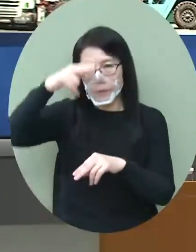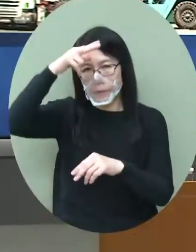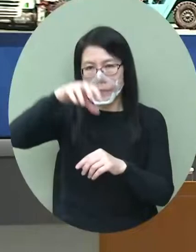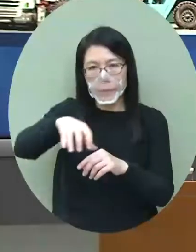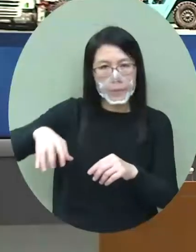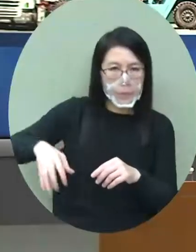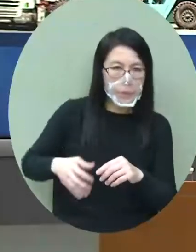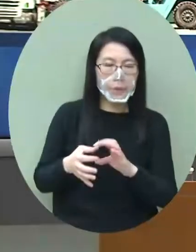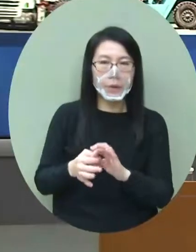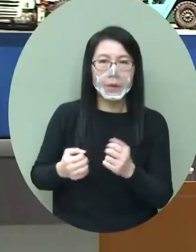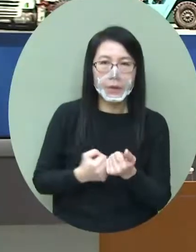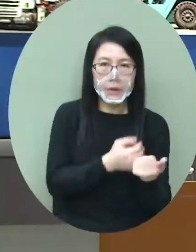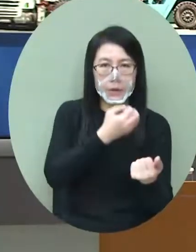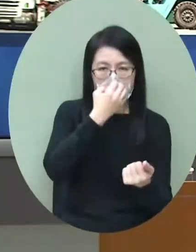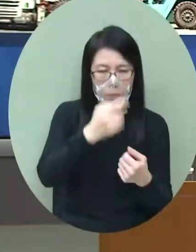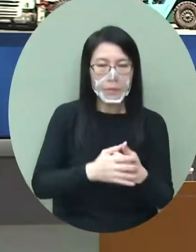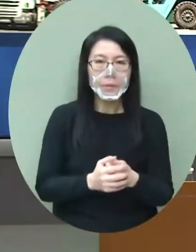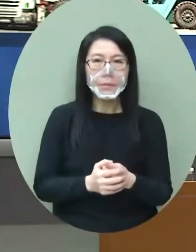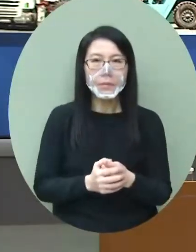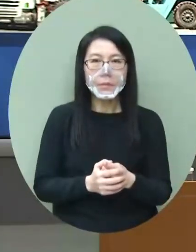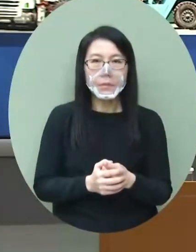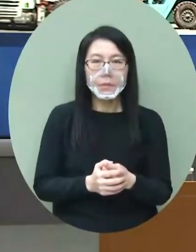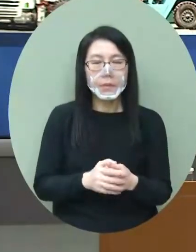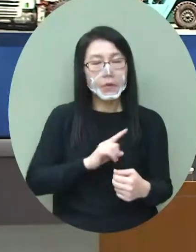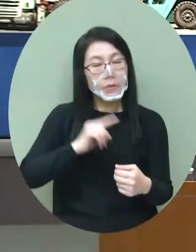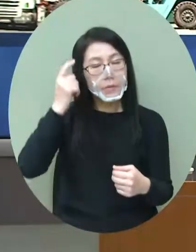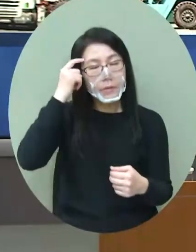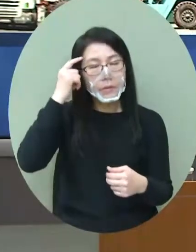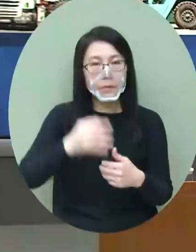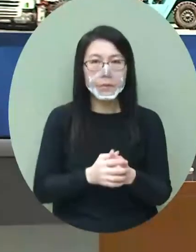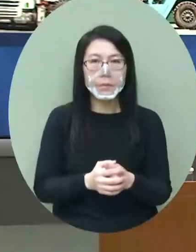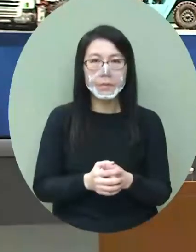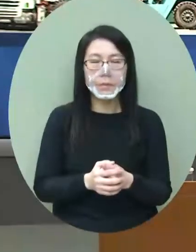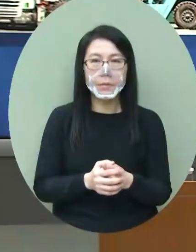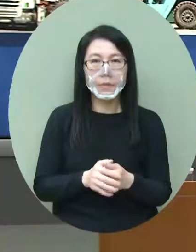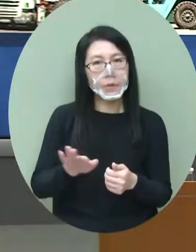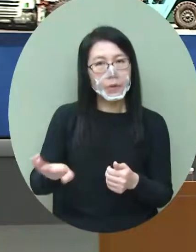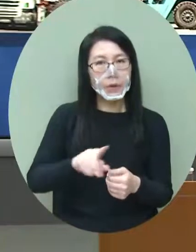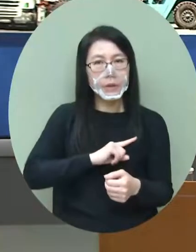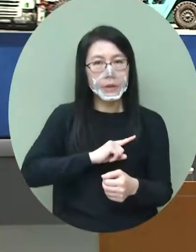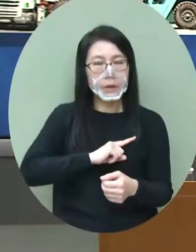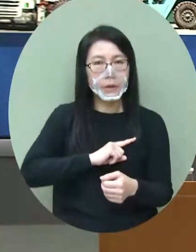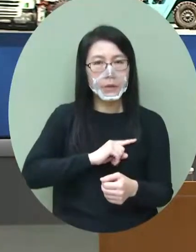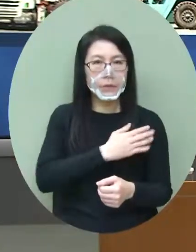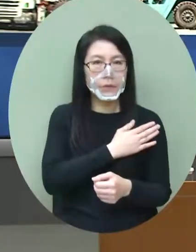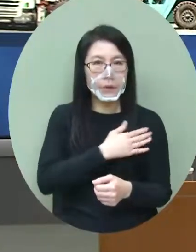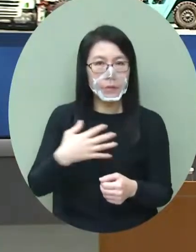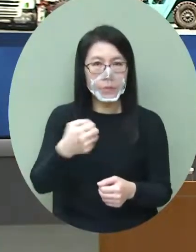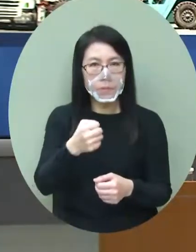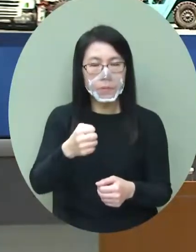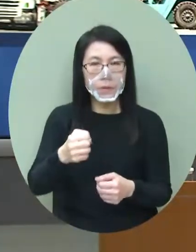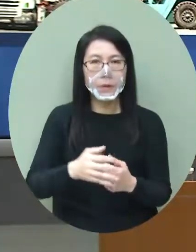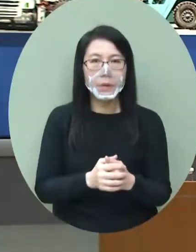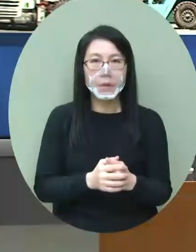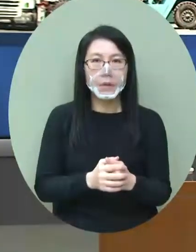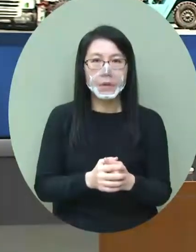来支援香港。他据我所知，他亲自主持了8个协调的